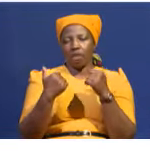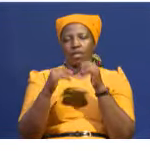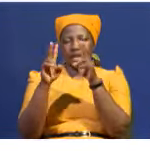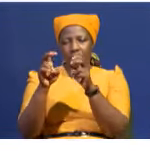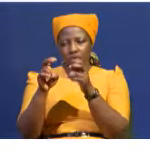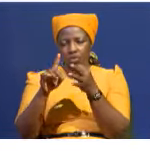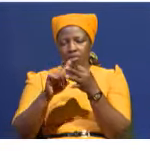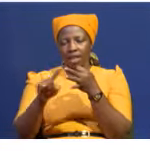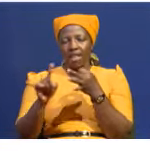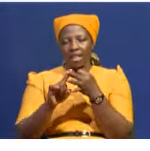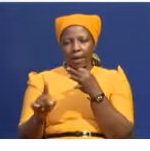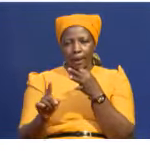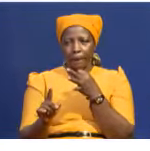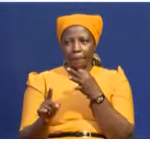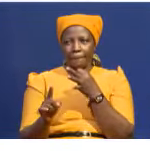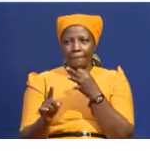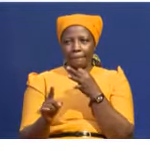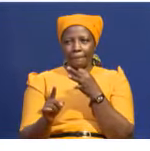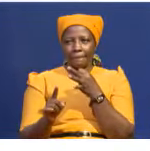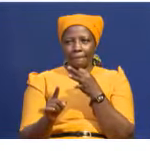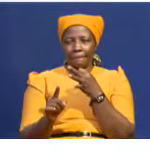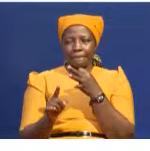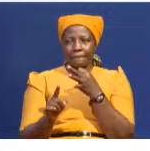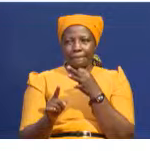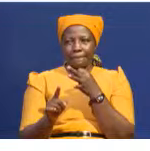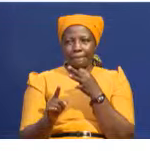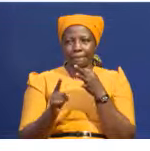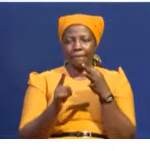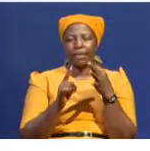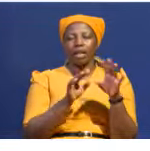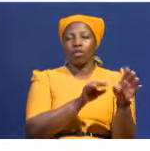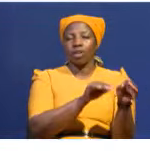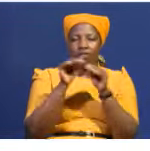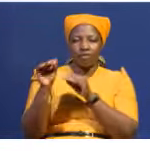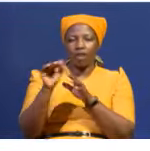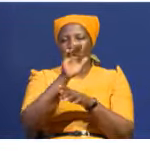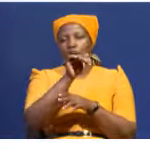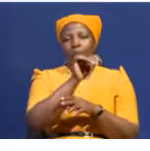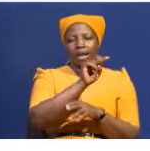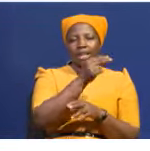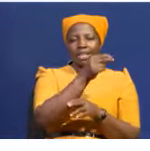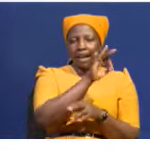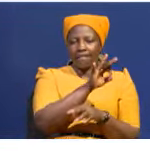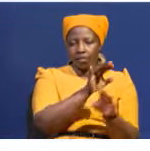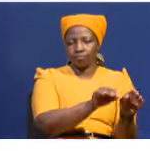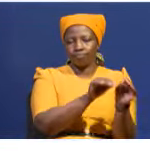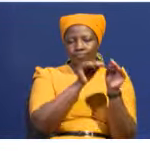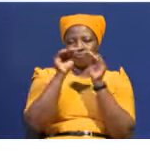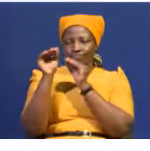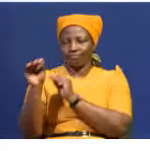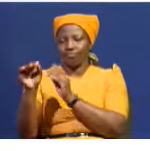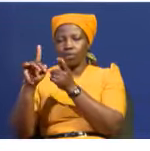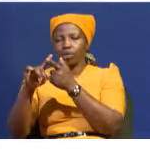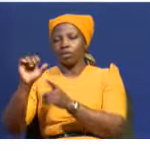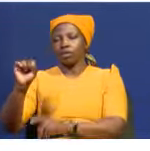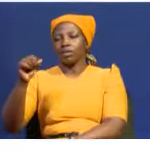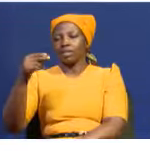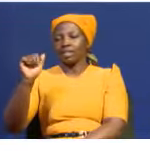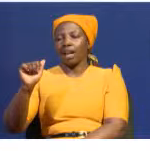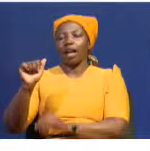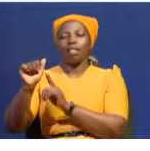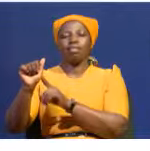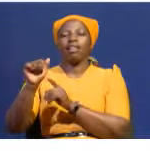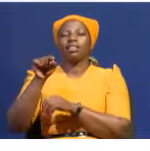la kutoka katika mpango mzima wa afya, bima ya afya ya NHIF kuingia katika mpango mzima wa SHA, pia ni swala